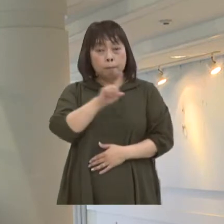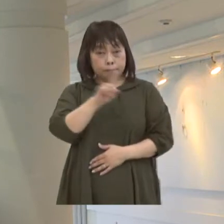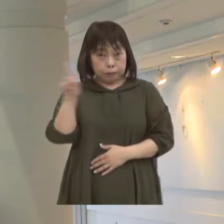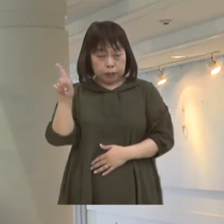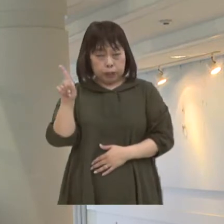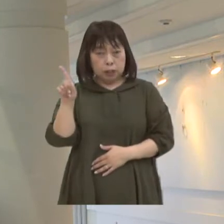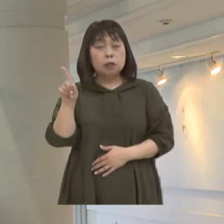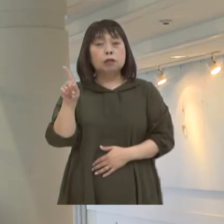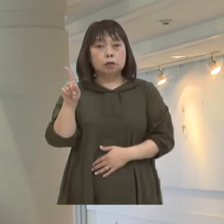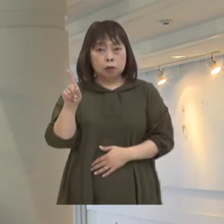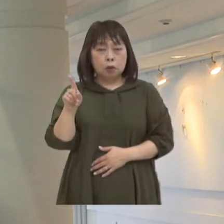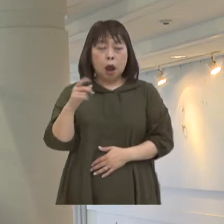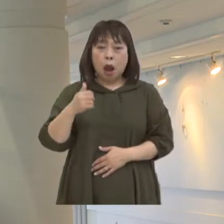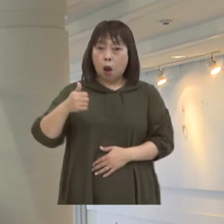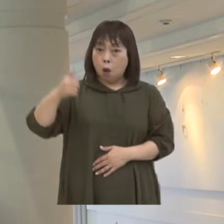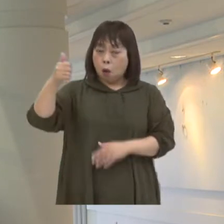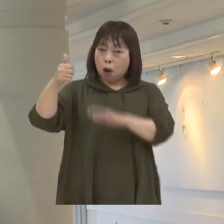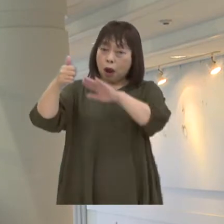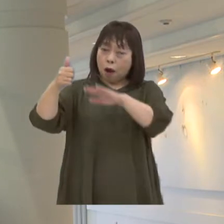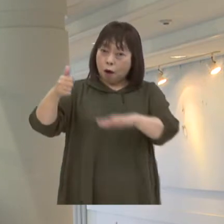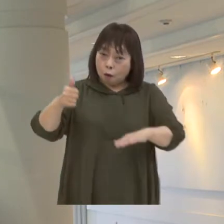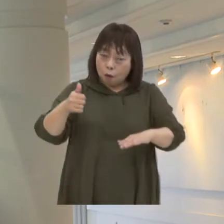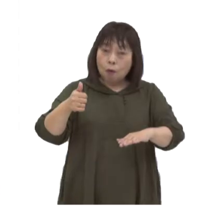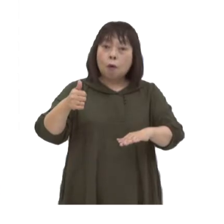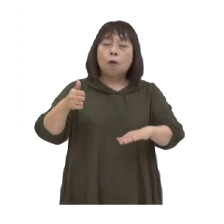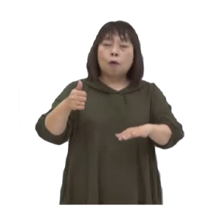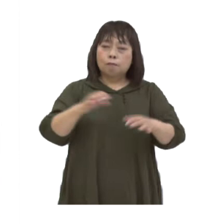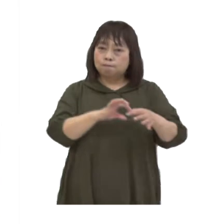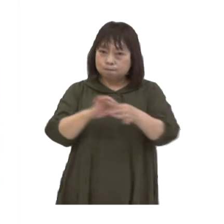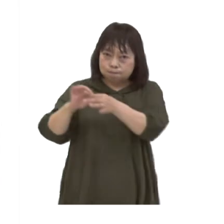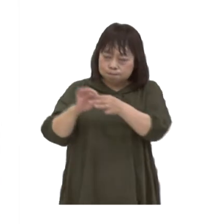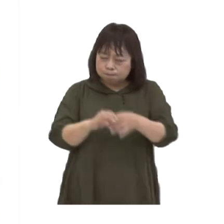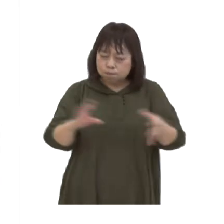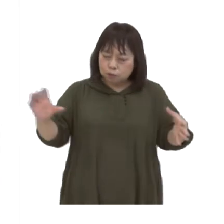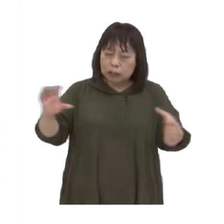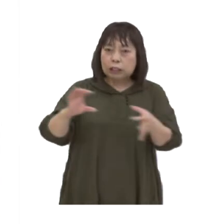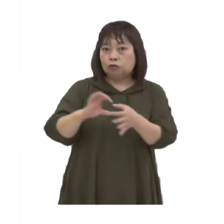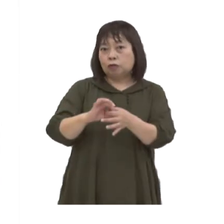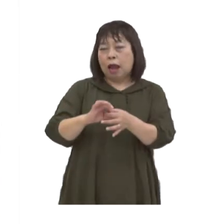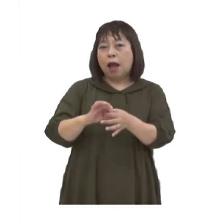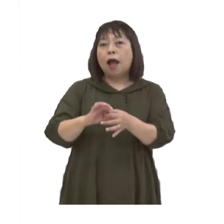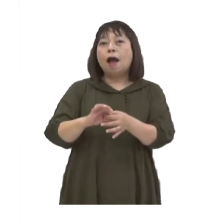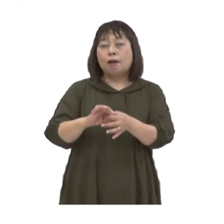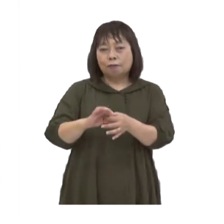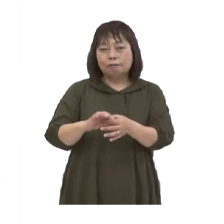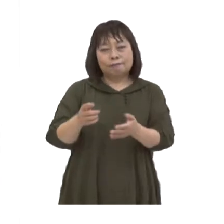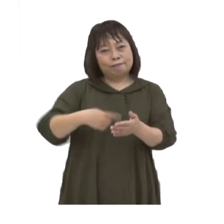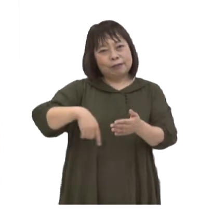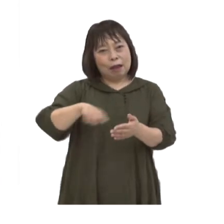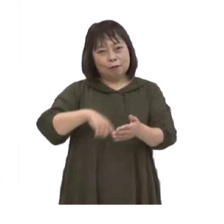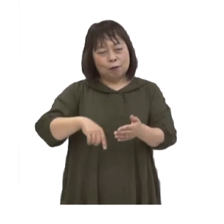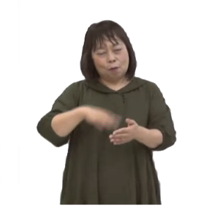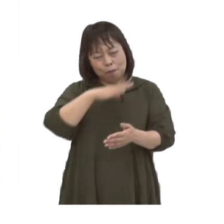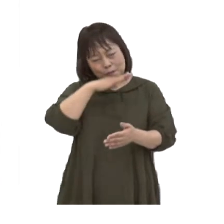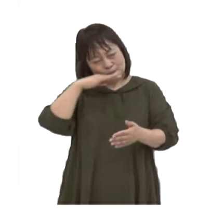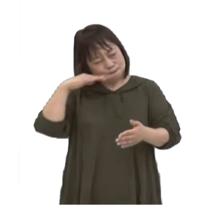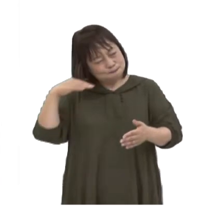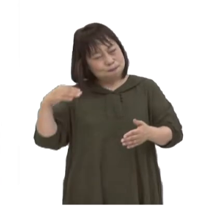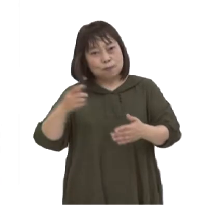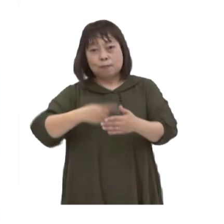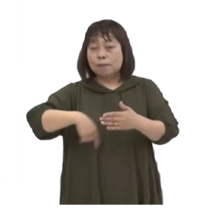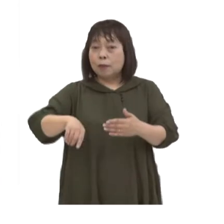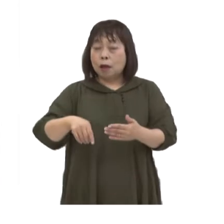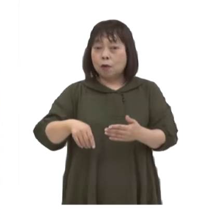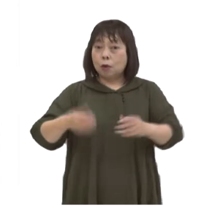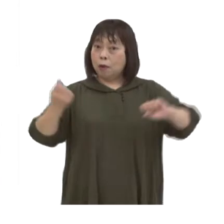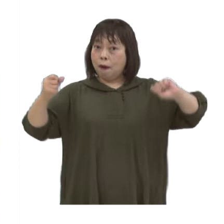度途切れても必ずつながっていく親子の絆を描いた不朽の名作、重松清トン